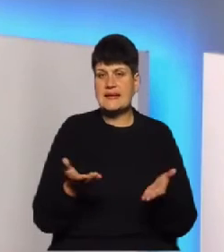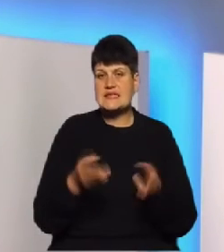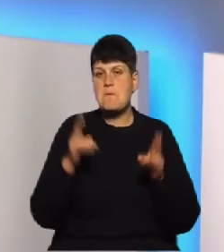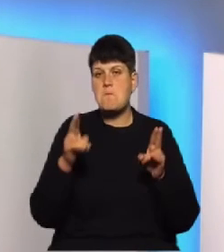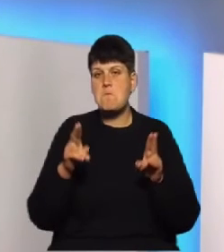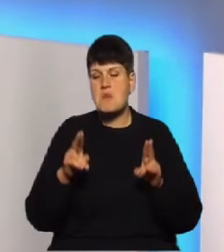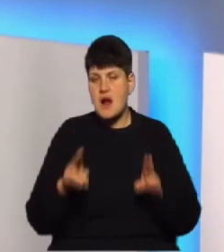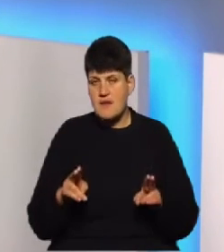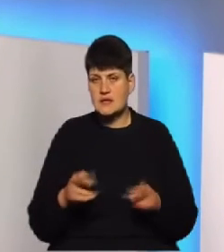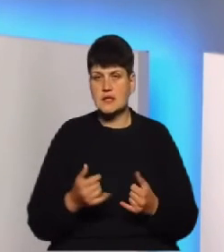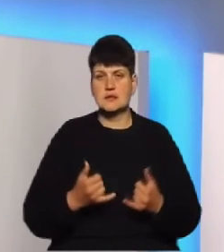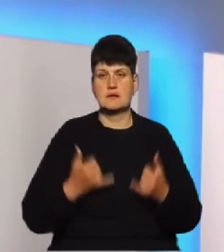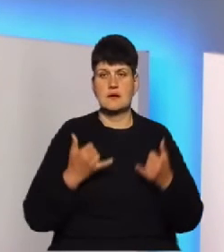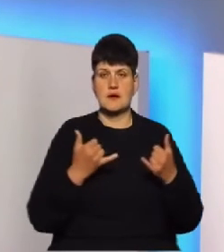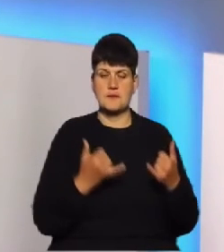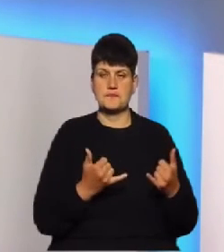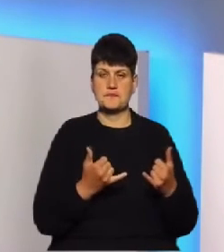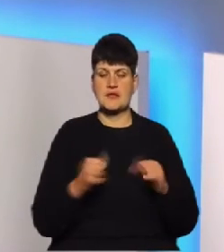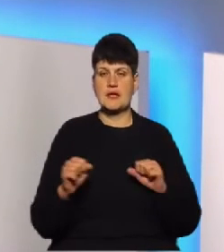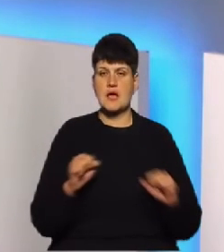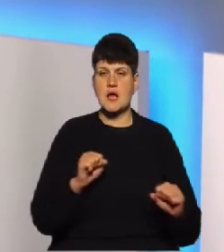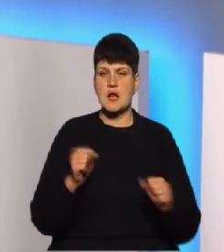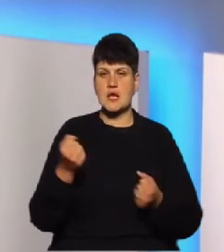для кермувальників самокатів.